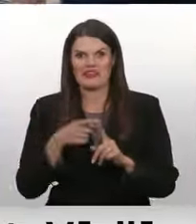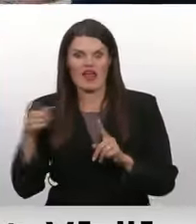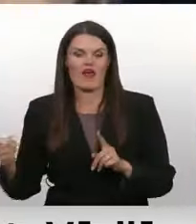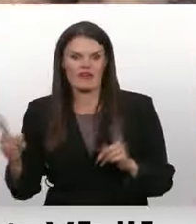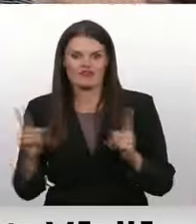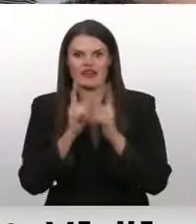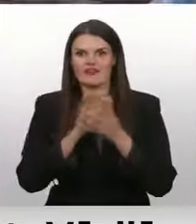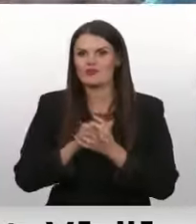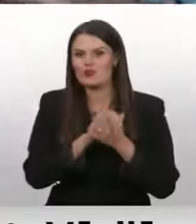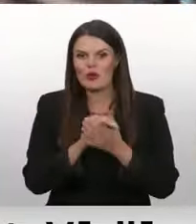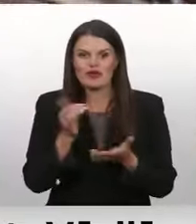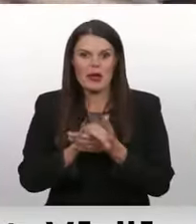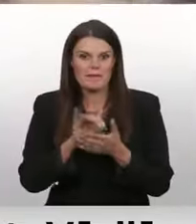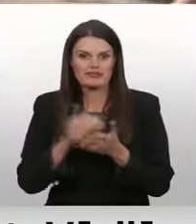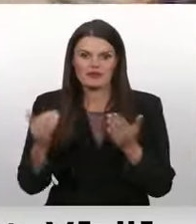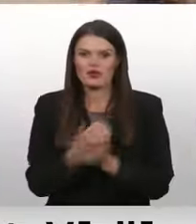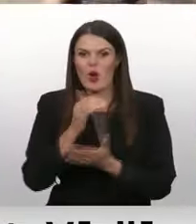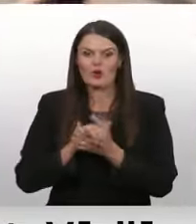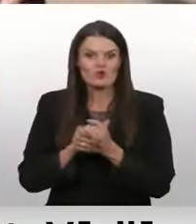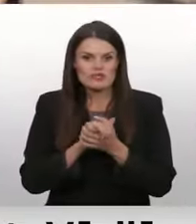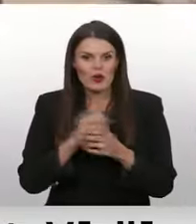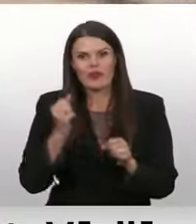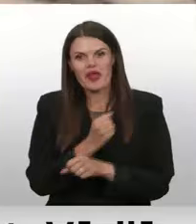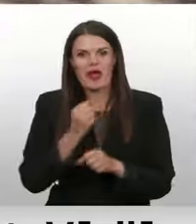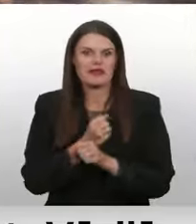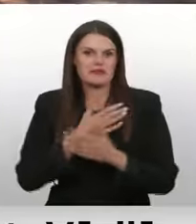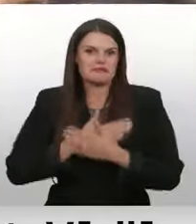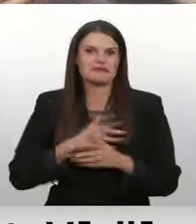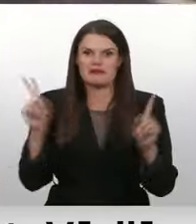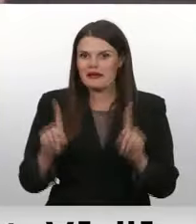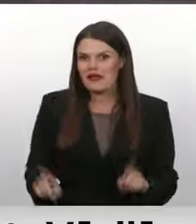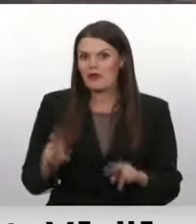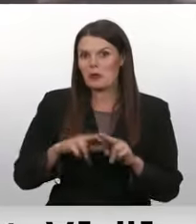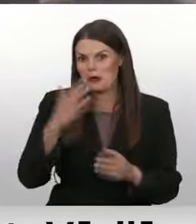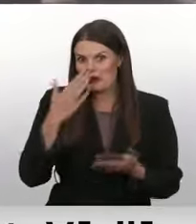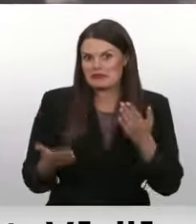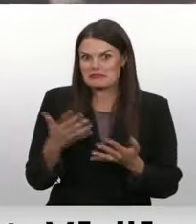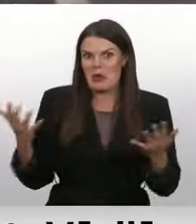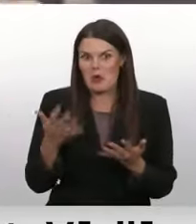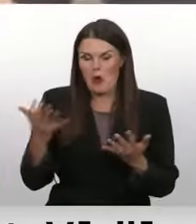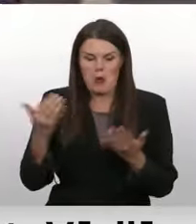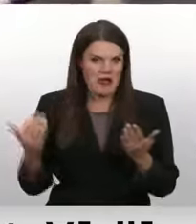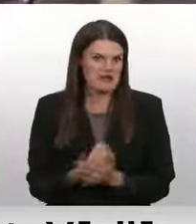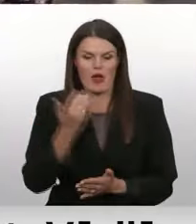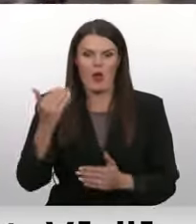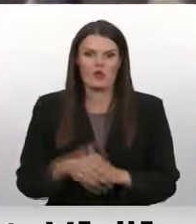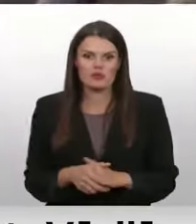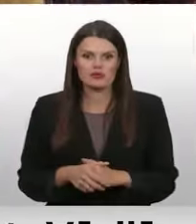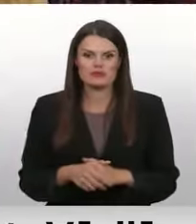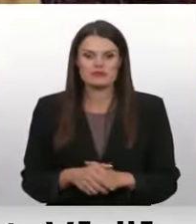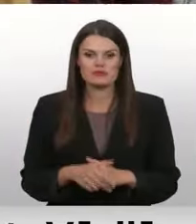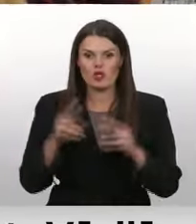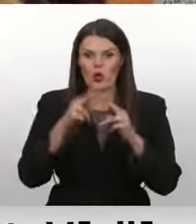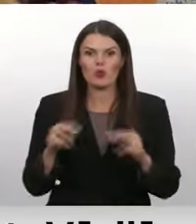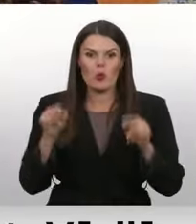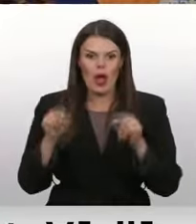satiktu draugus, iepazītos ar jauniem, darītu iemīļotas lietas un arī izmēģinātu, ko pavisam nezinām. Par